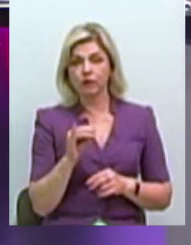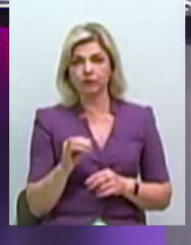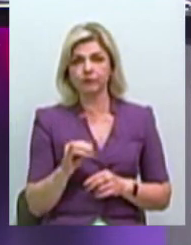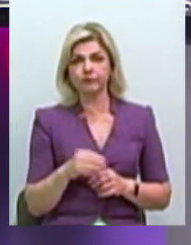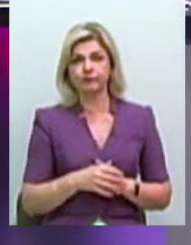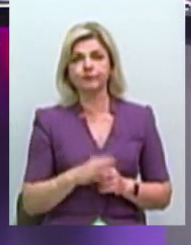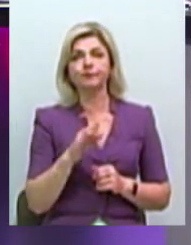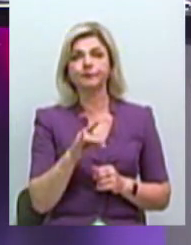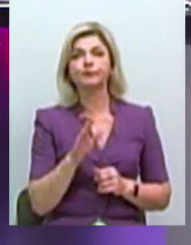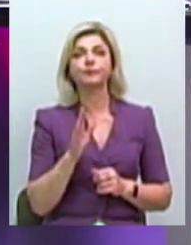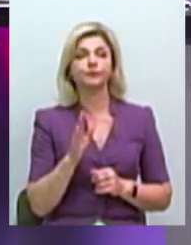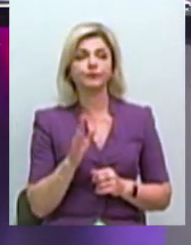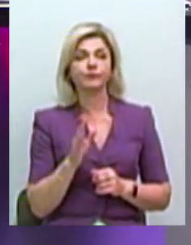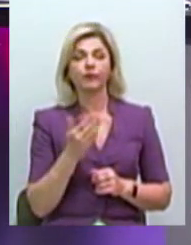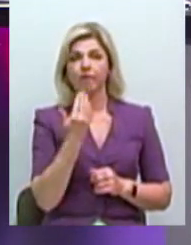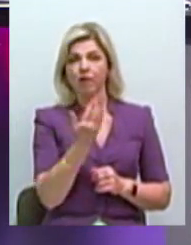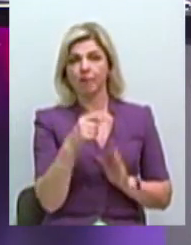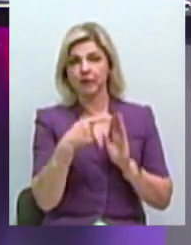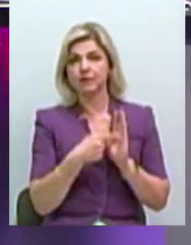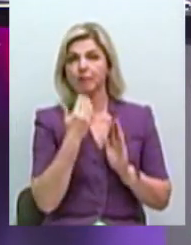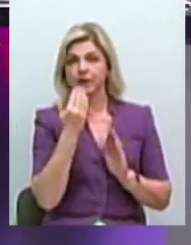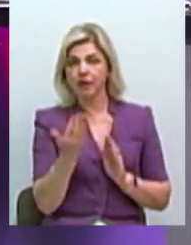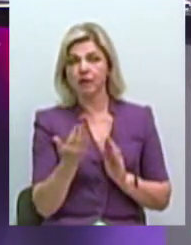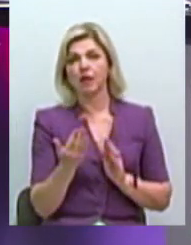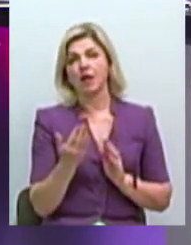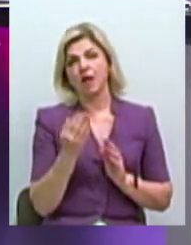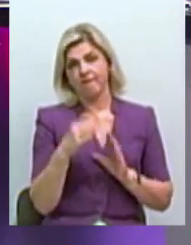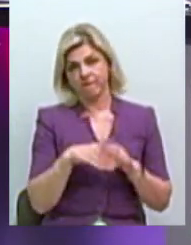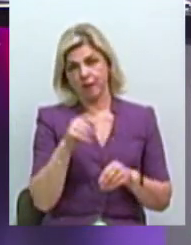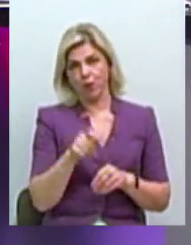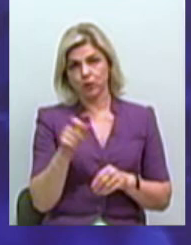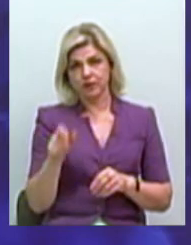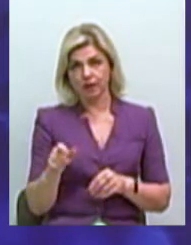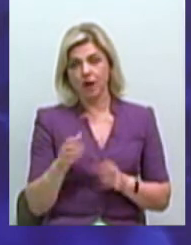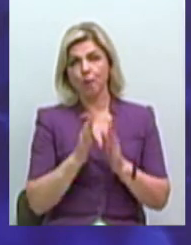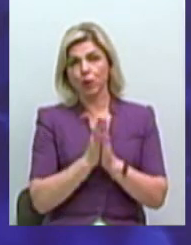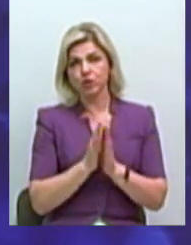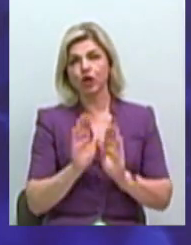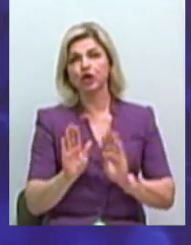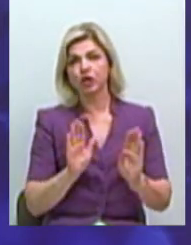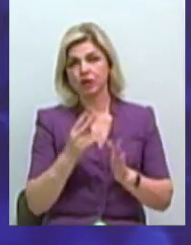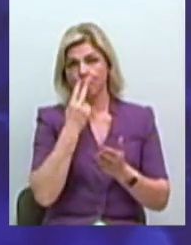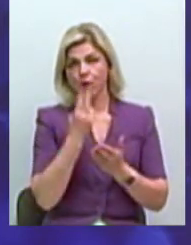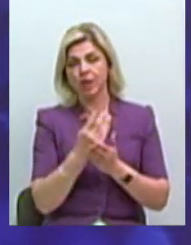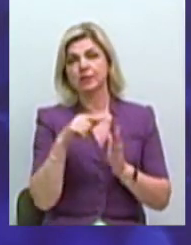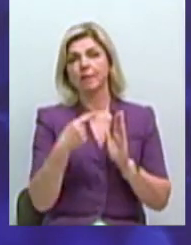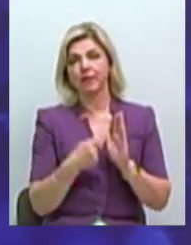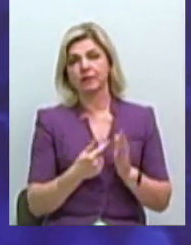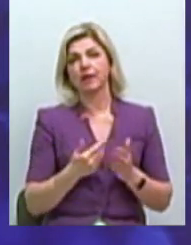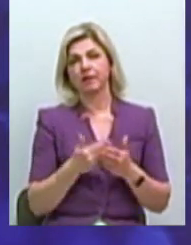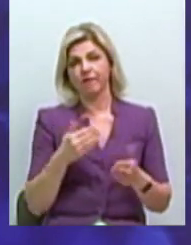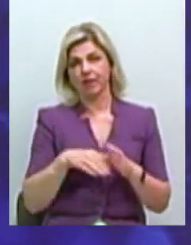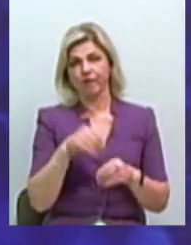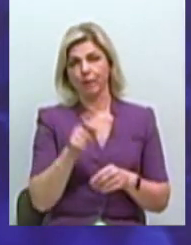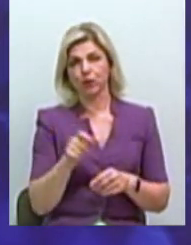В цьому раунді ви будете, вам будуть ставити запитання вже виборці. Тож попросимо режисерів показати запитання від наших